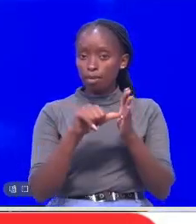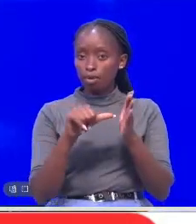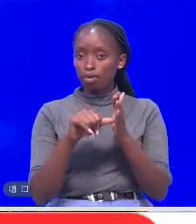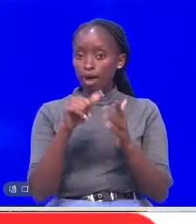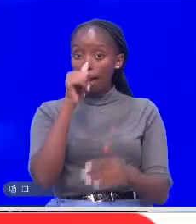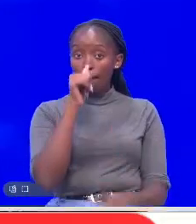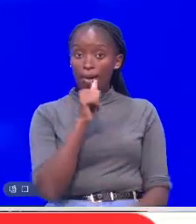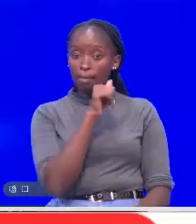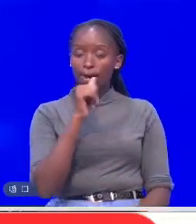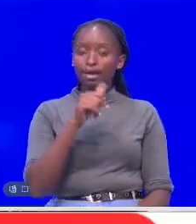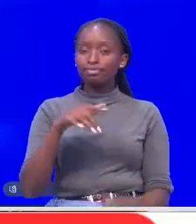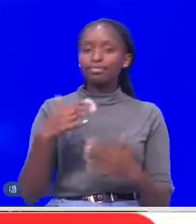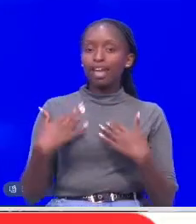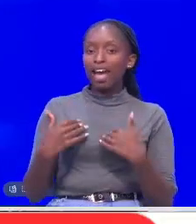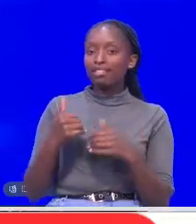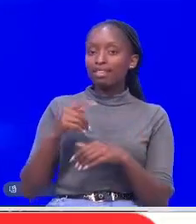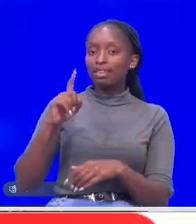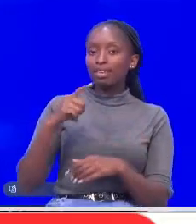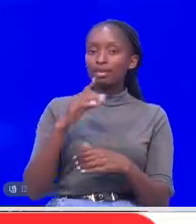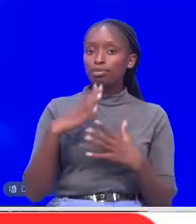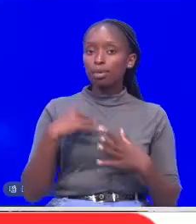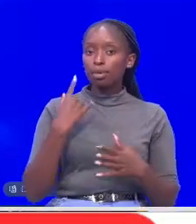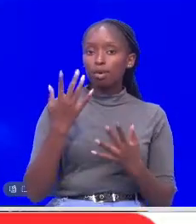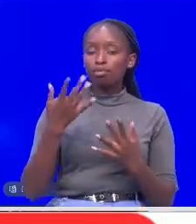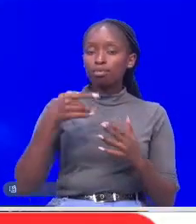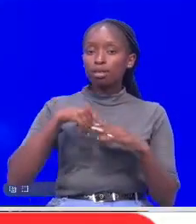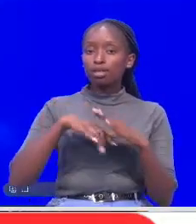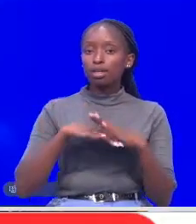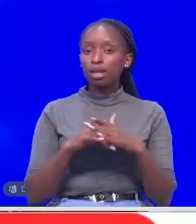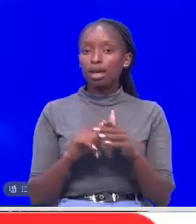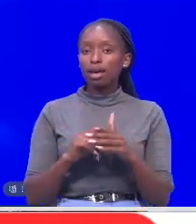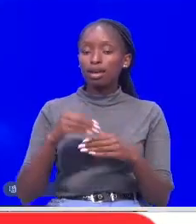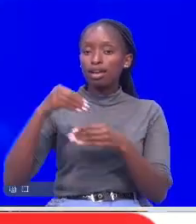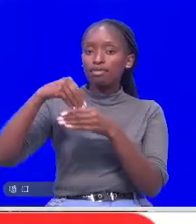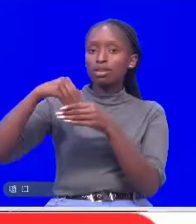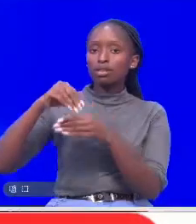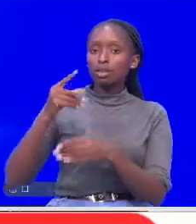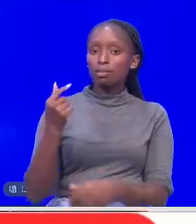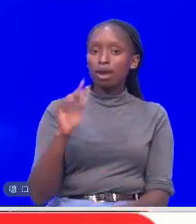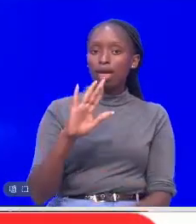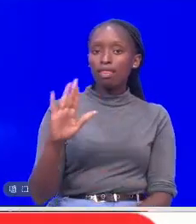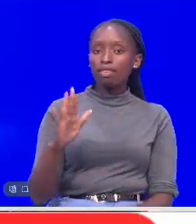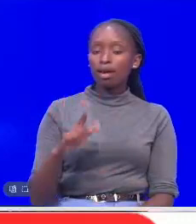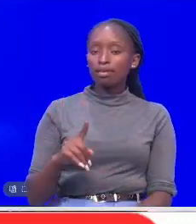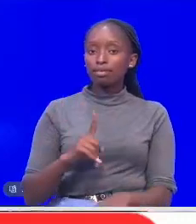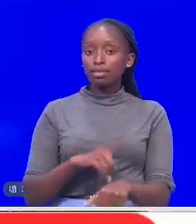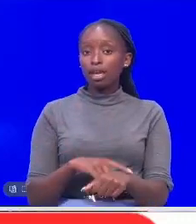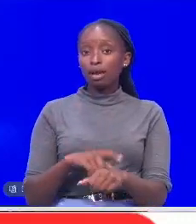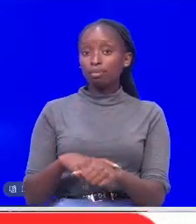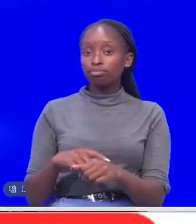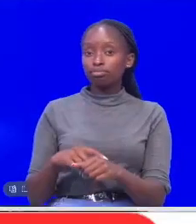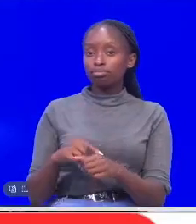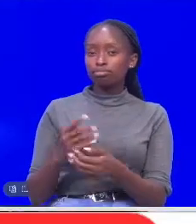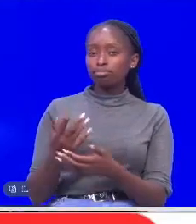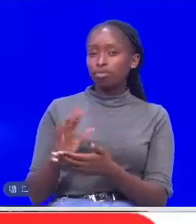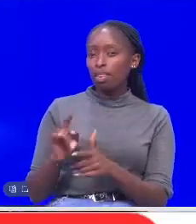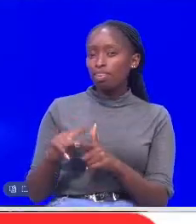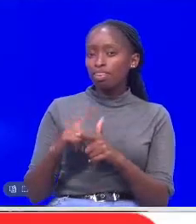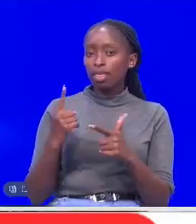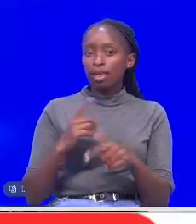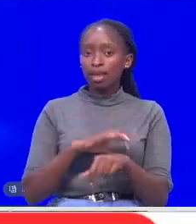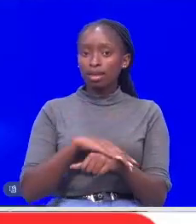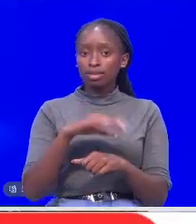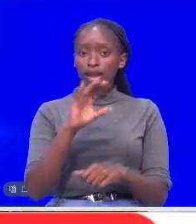Privatization has to do with somebody coming on board, investing their money for a given period of time, getting some percentage